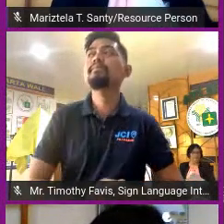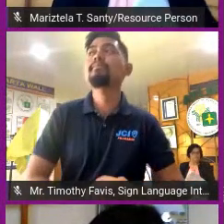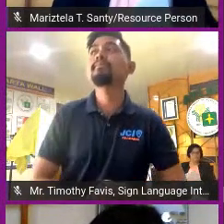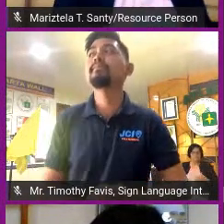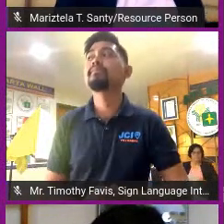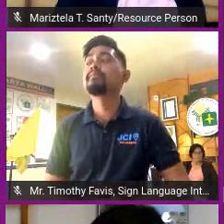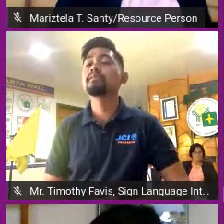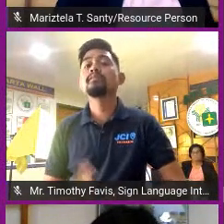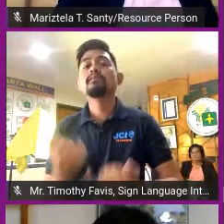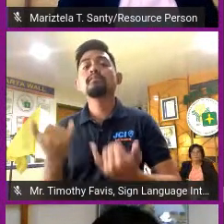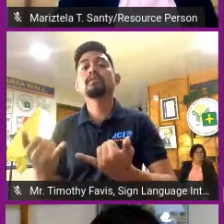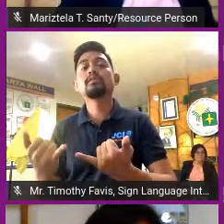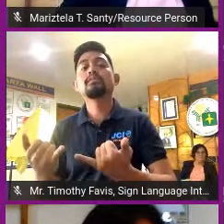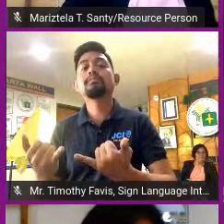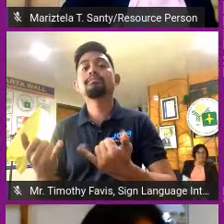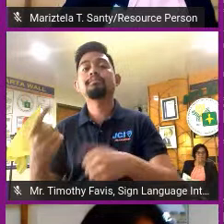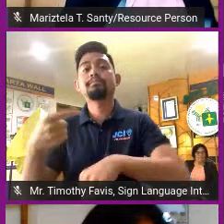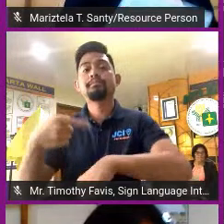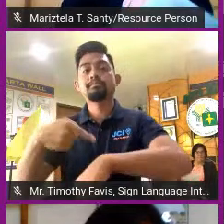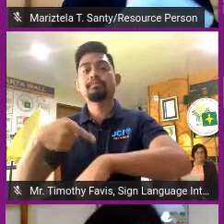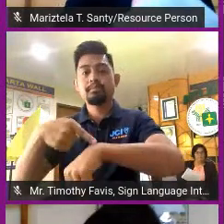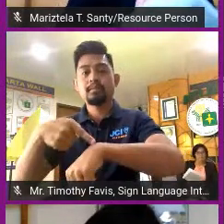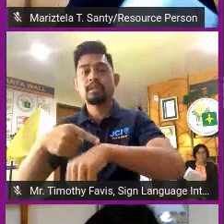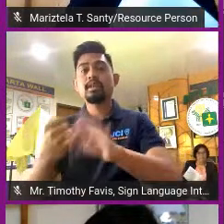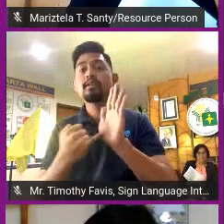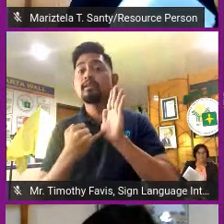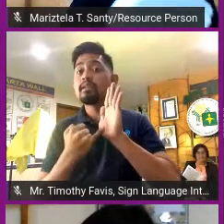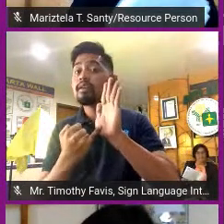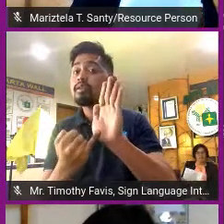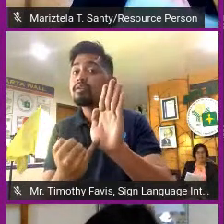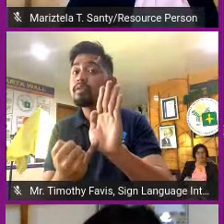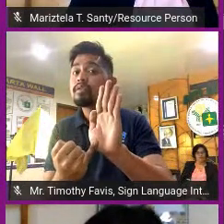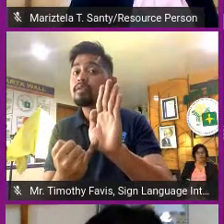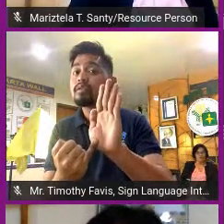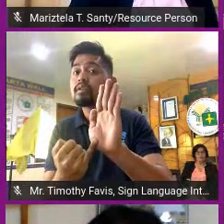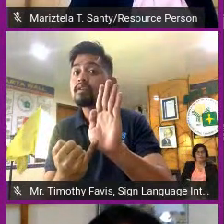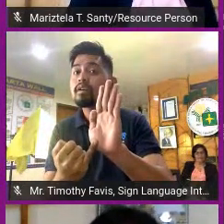nais ko na pong ipakilala sa inyo ang makakasama natin